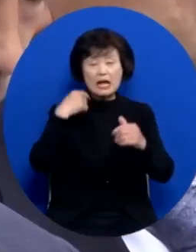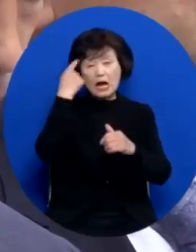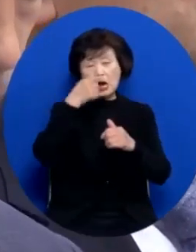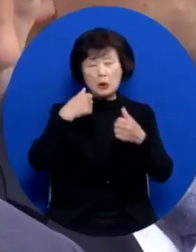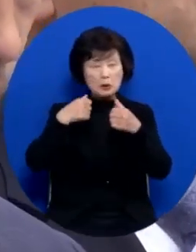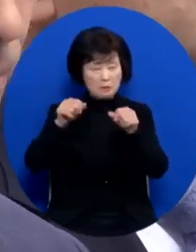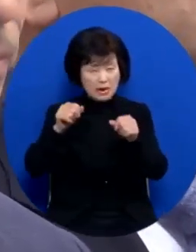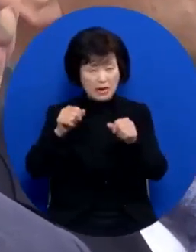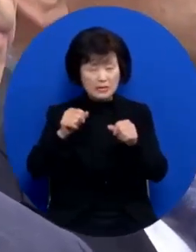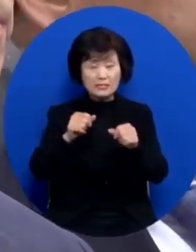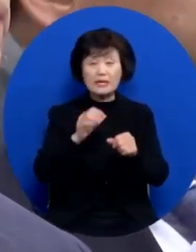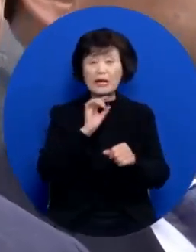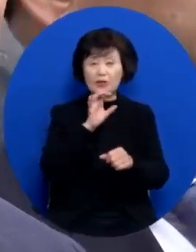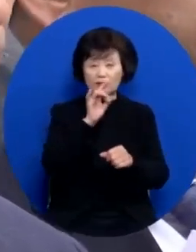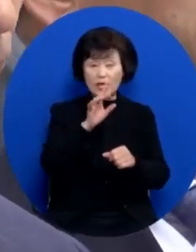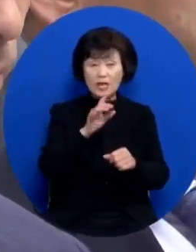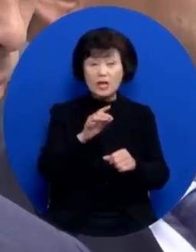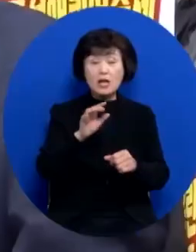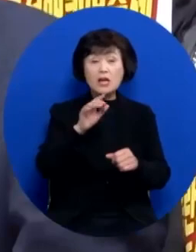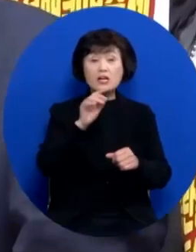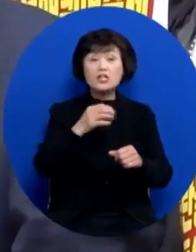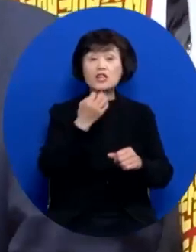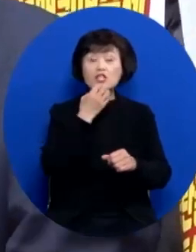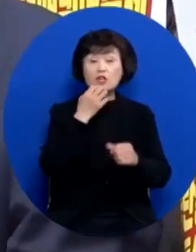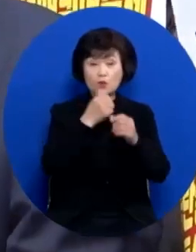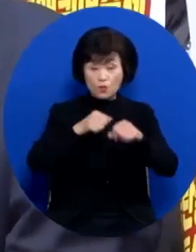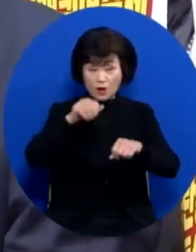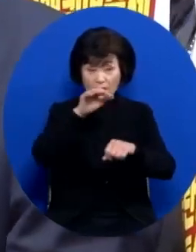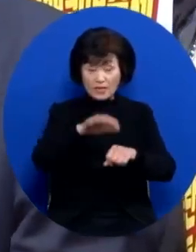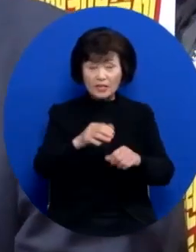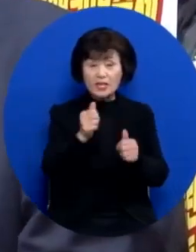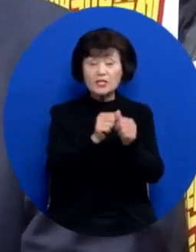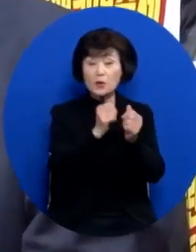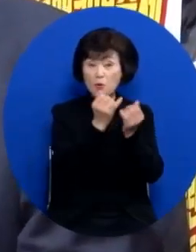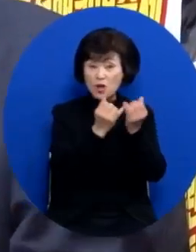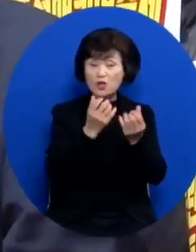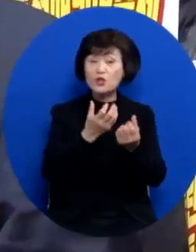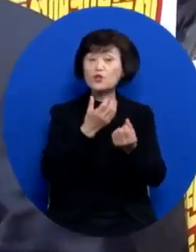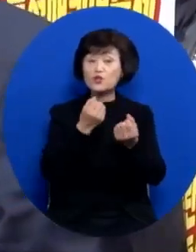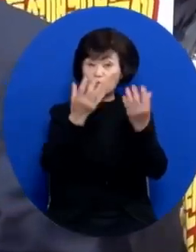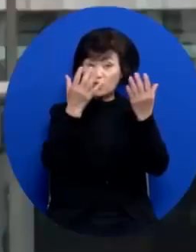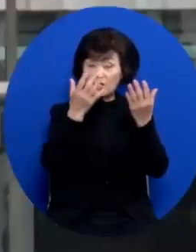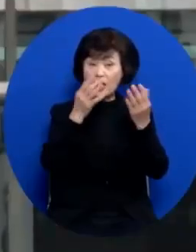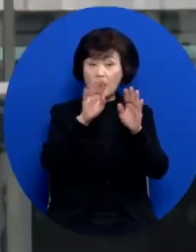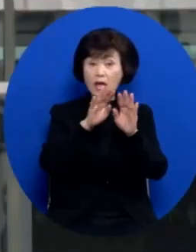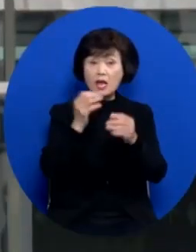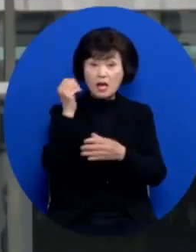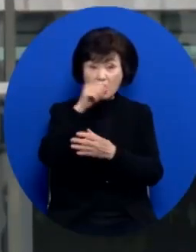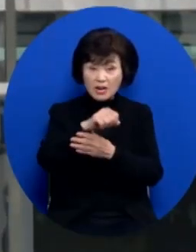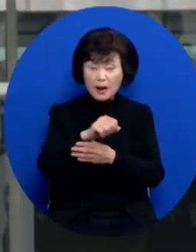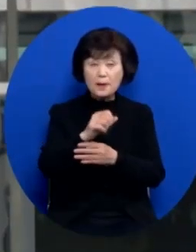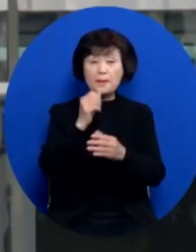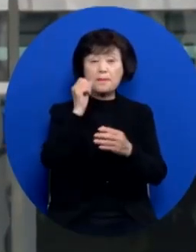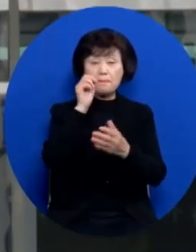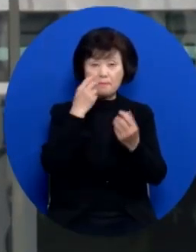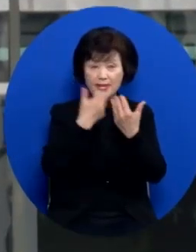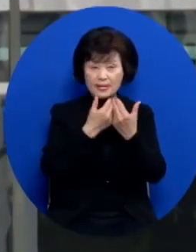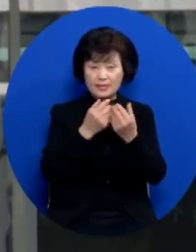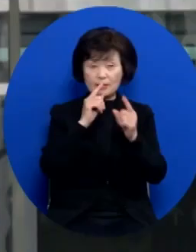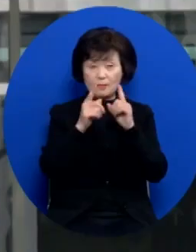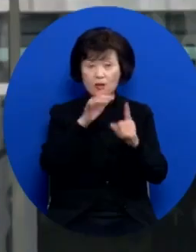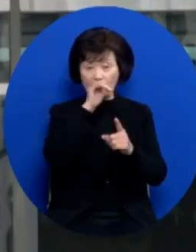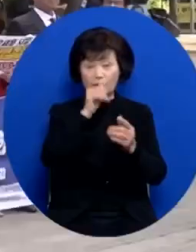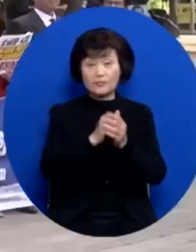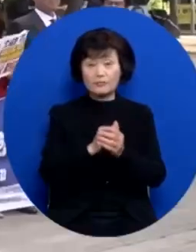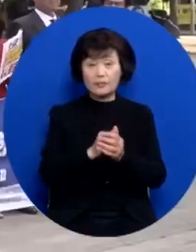일이라며 미래 세대를 위해 서울광장에서 퀴어 축제를 개최하는 것을 반대한다고 밝혔습니다. 주최 측은 기자회견을 통해